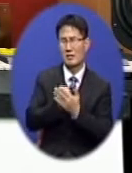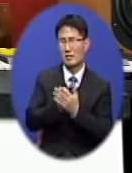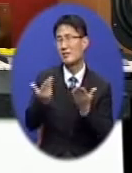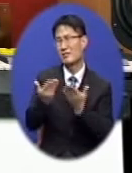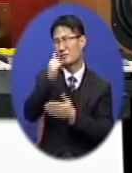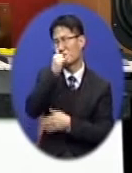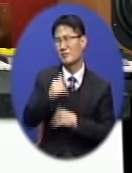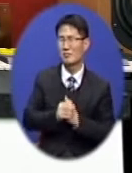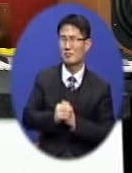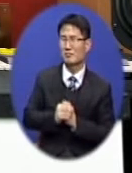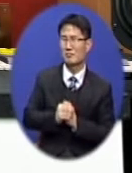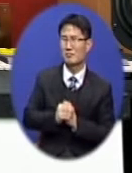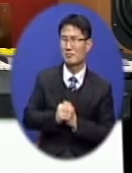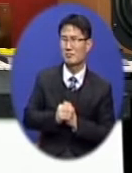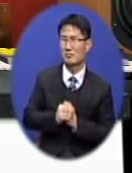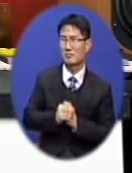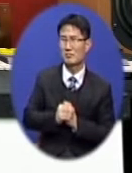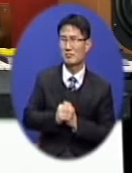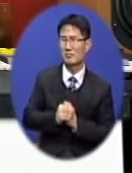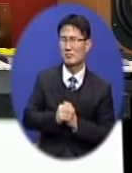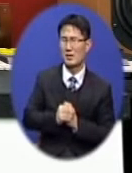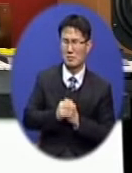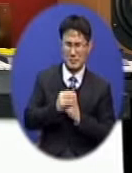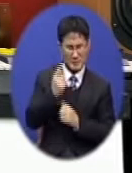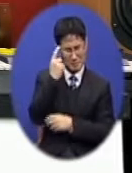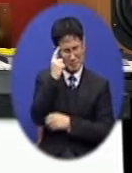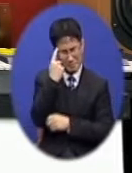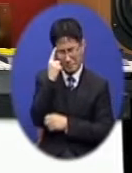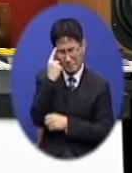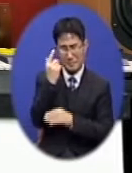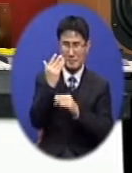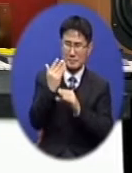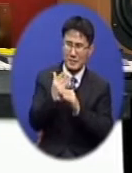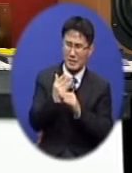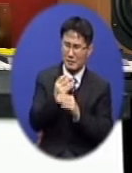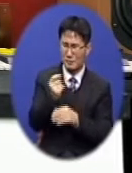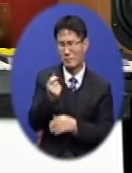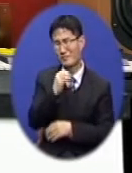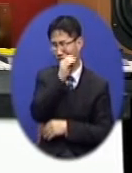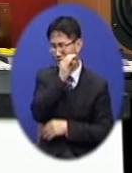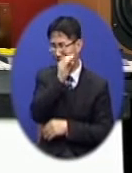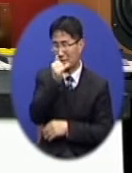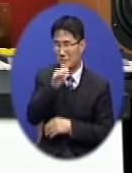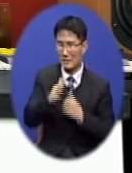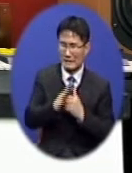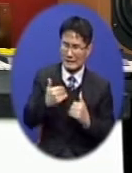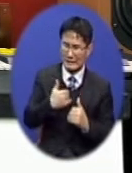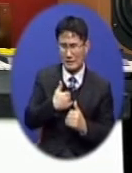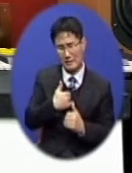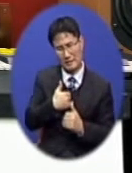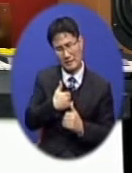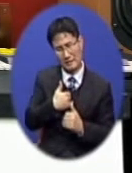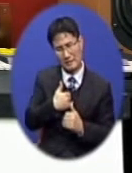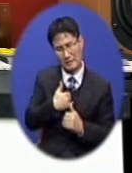있어서 네. 몇 달 고심 끝에 네. 예, 청피를 무릅쓰고 도저히 내